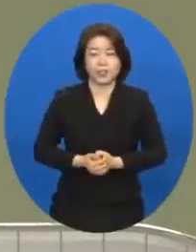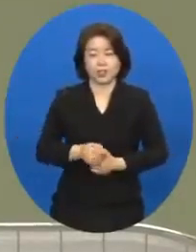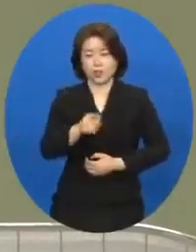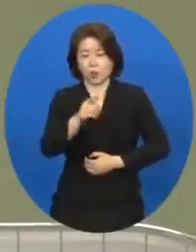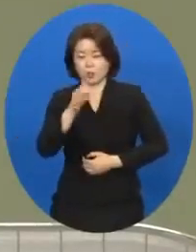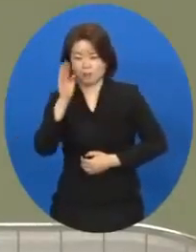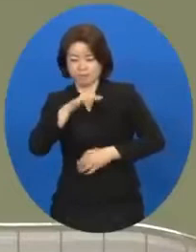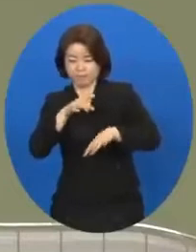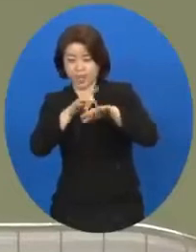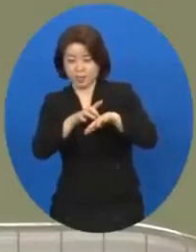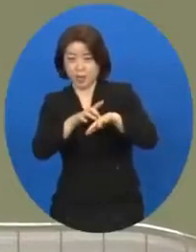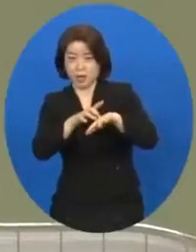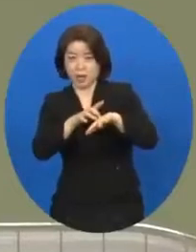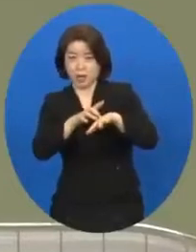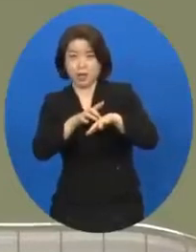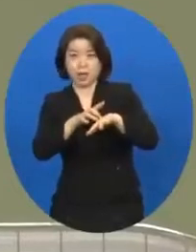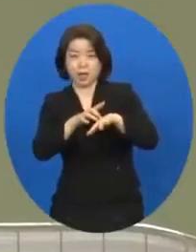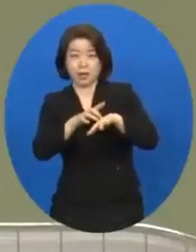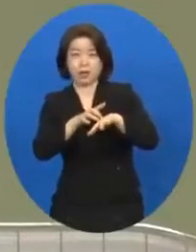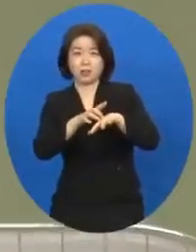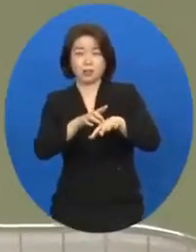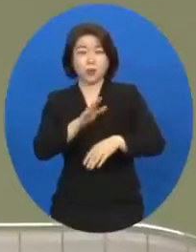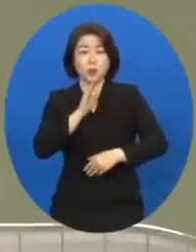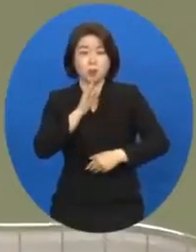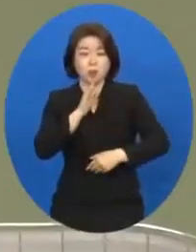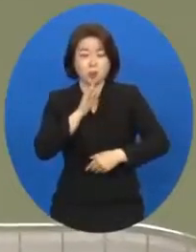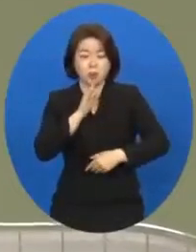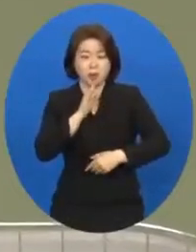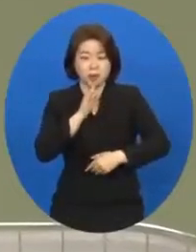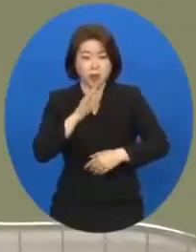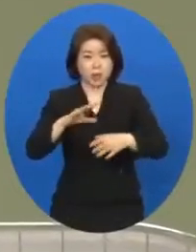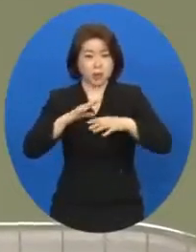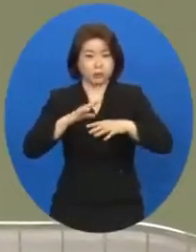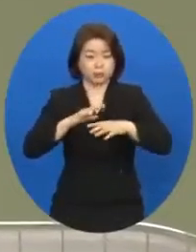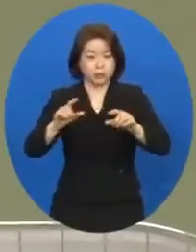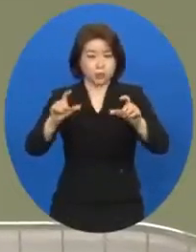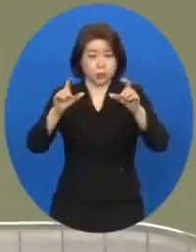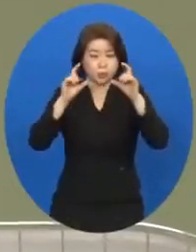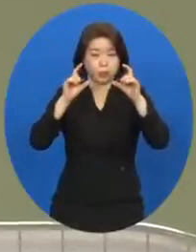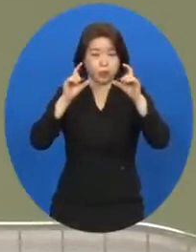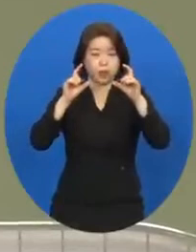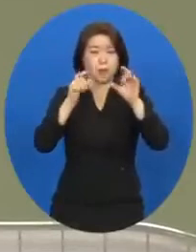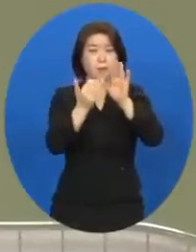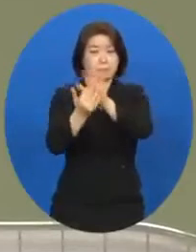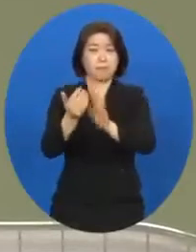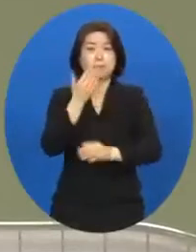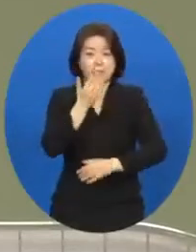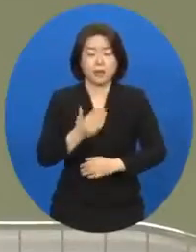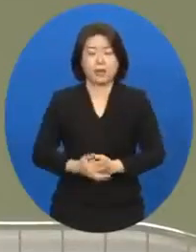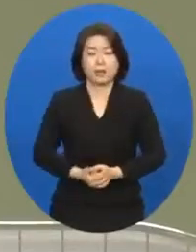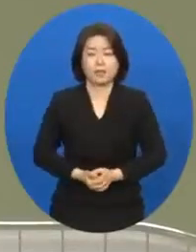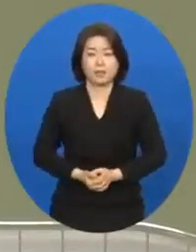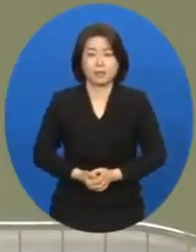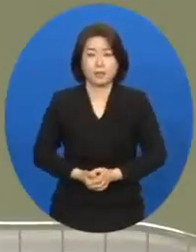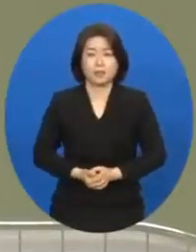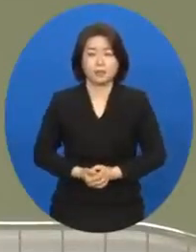악마다 이런 정말 무서운 선언을 피하게 되는 거죠.